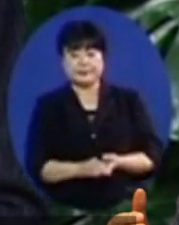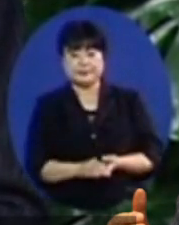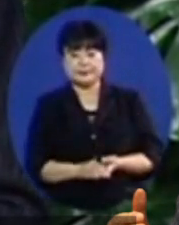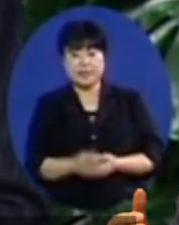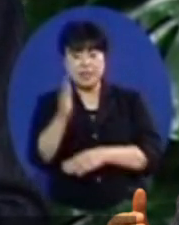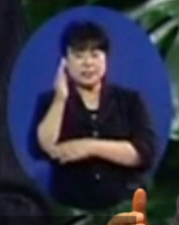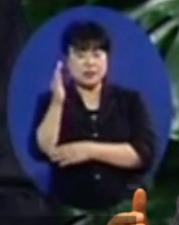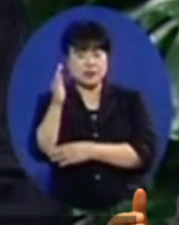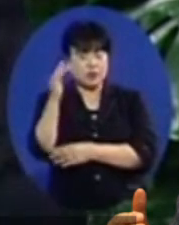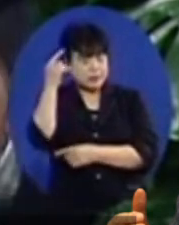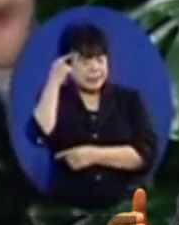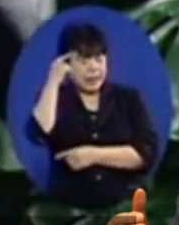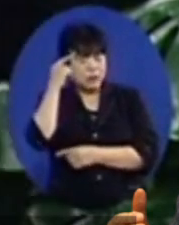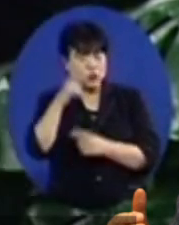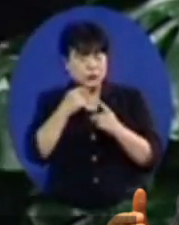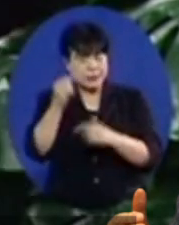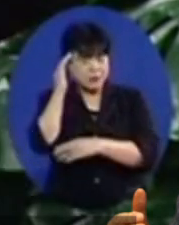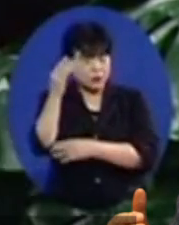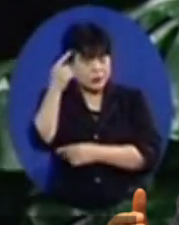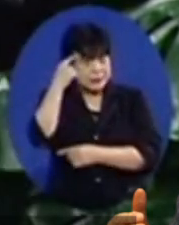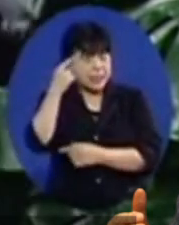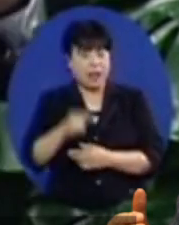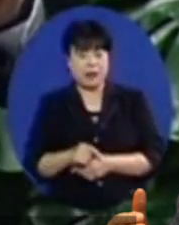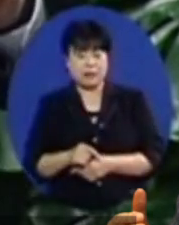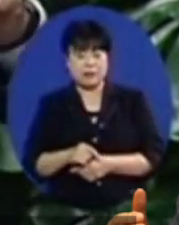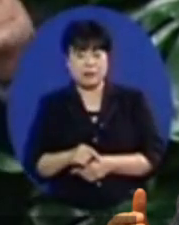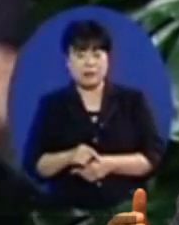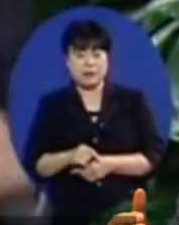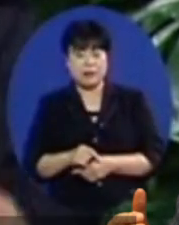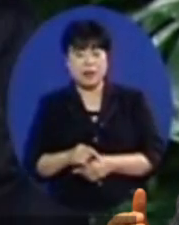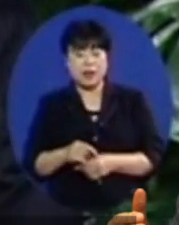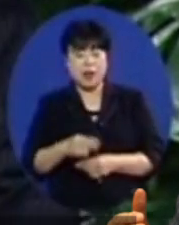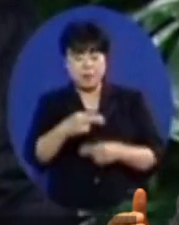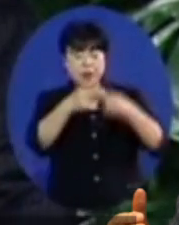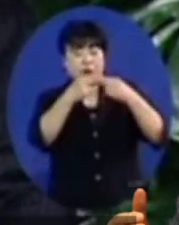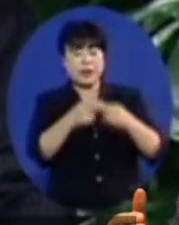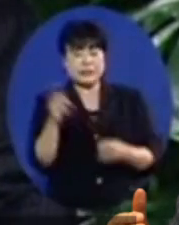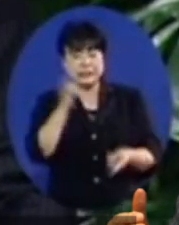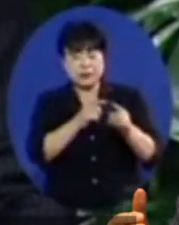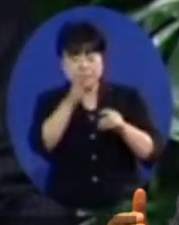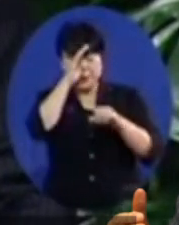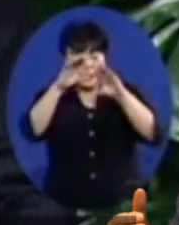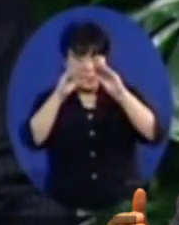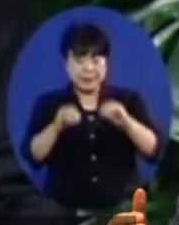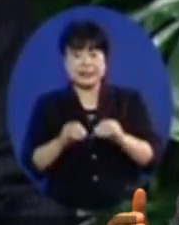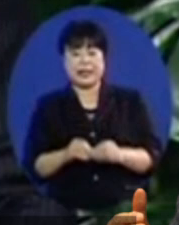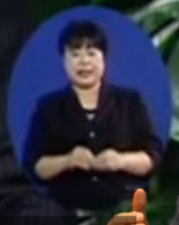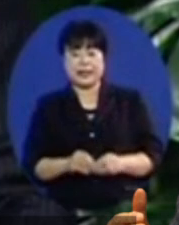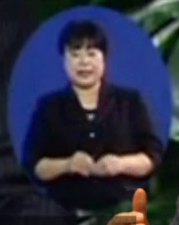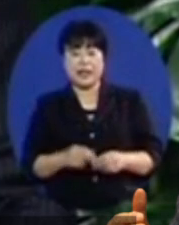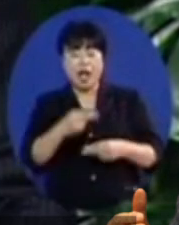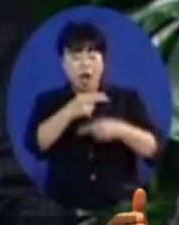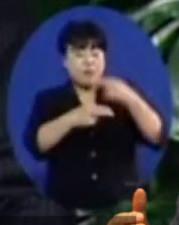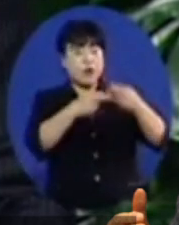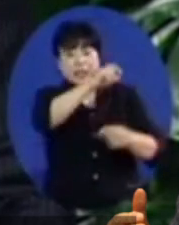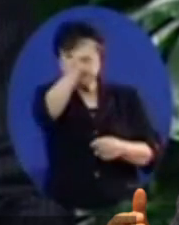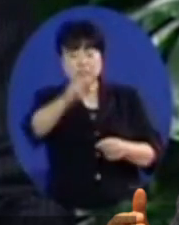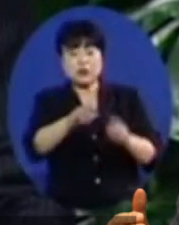설교를 생각하고 벽 사면에 제가 채찍에 맞음으로 너희가 나음을 입었다 이것을